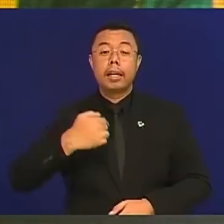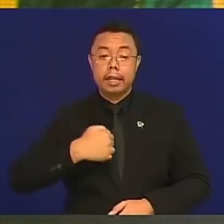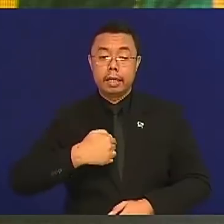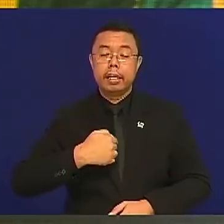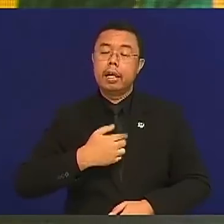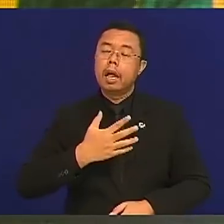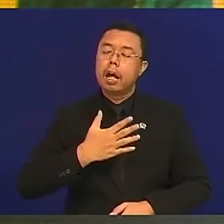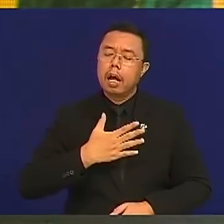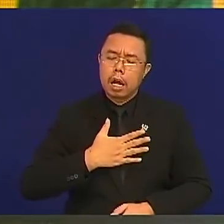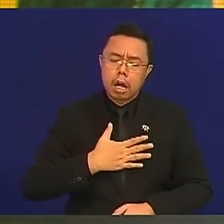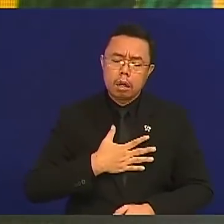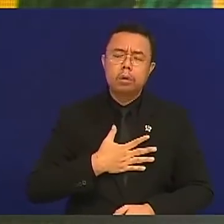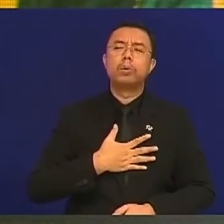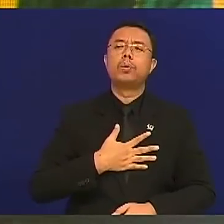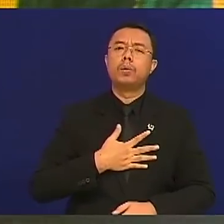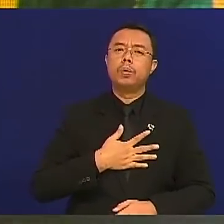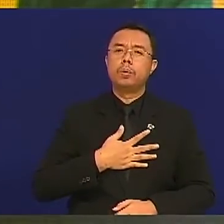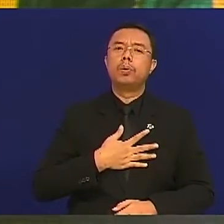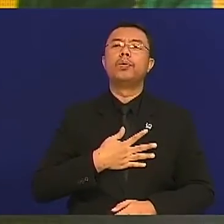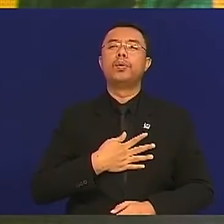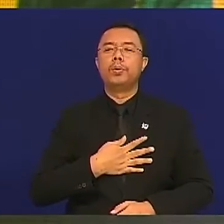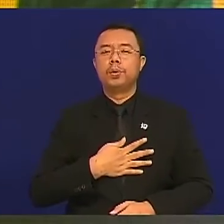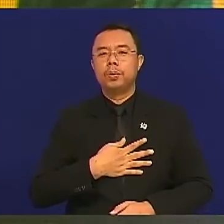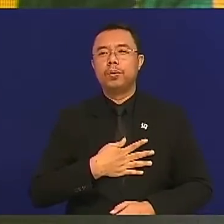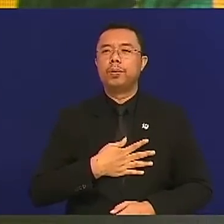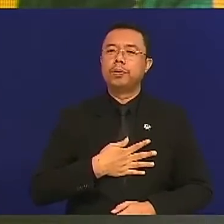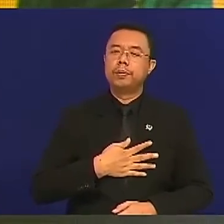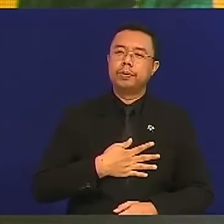Tuhan, inilah aku.